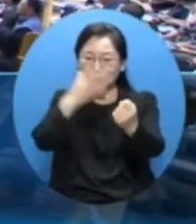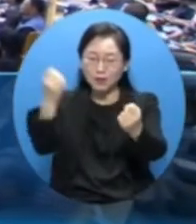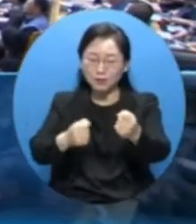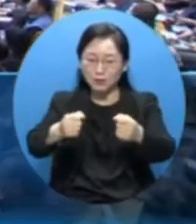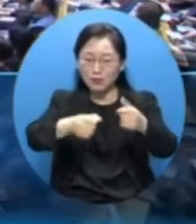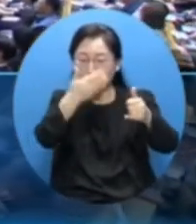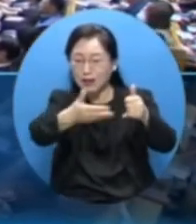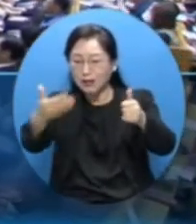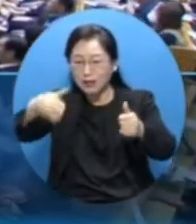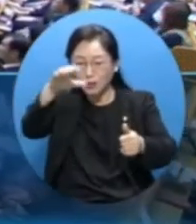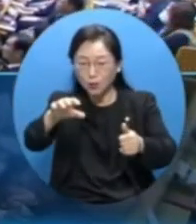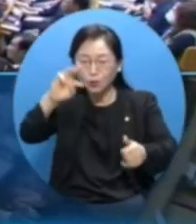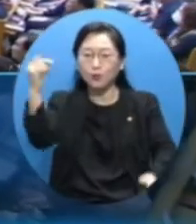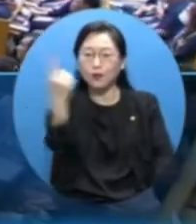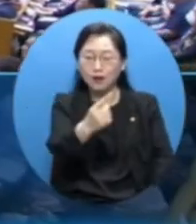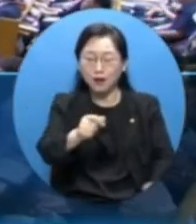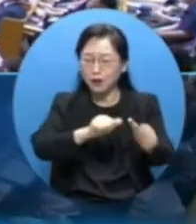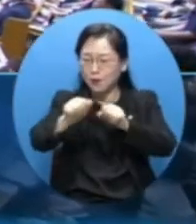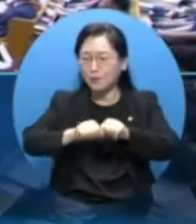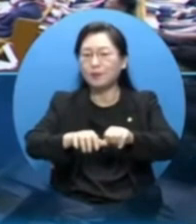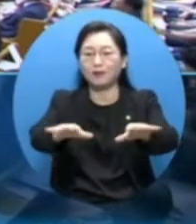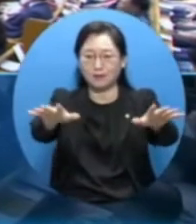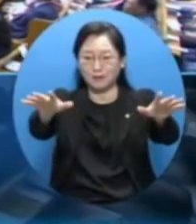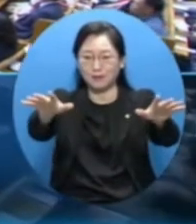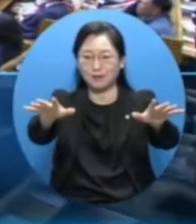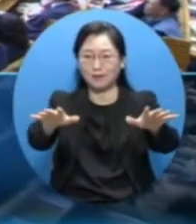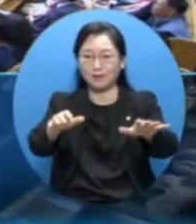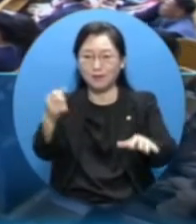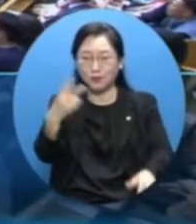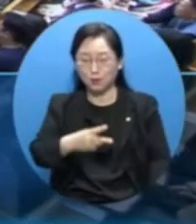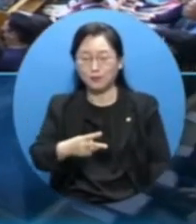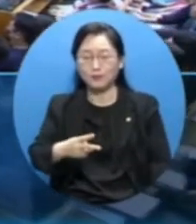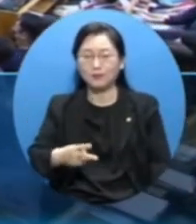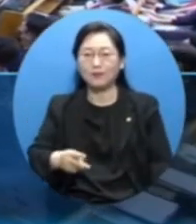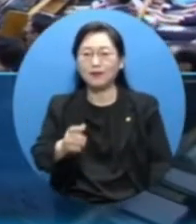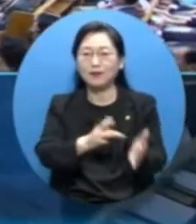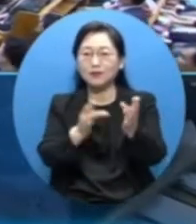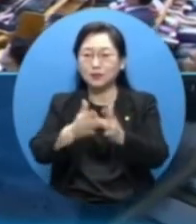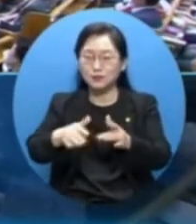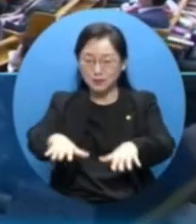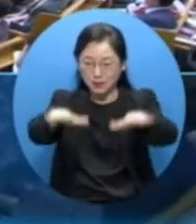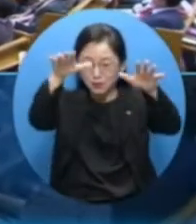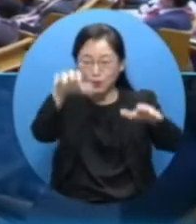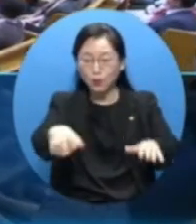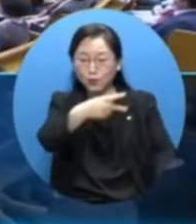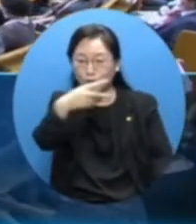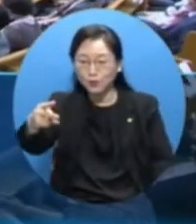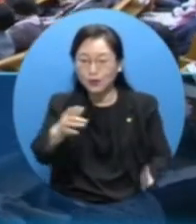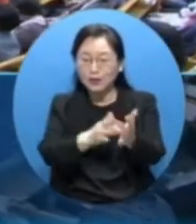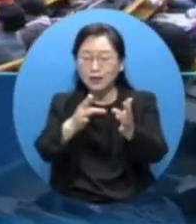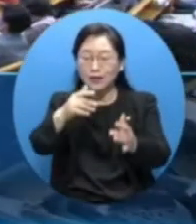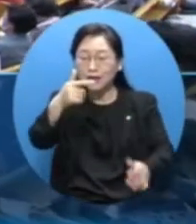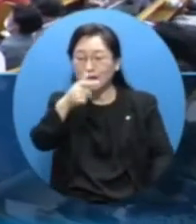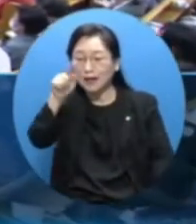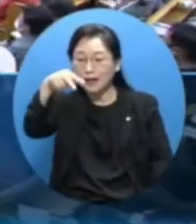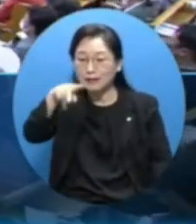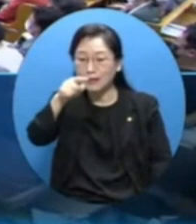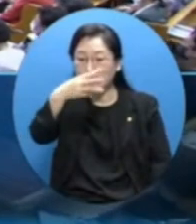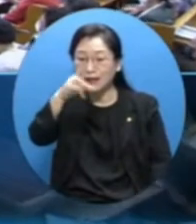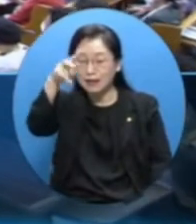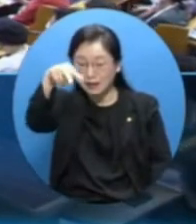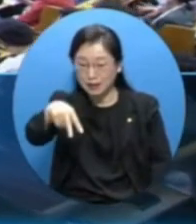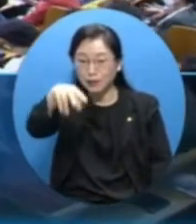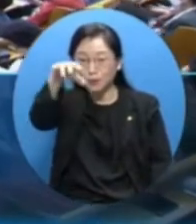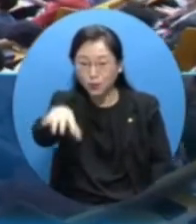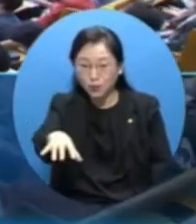돌아가시니 그 소문이 사망에 퍼졌고, 16절입니다. 예수가 그 자라나신 곳 나사렛에 이르사 안식일에 늘 하시던 대로